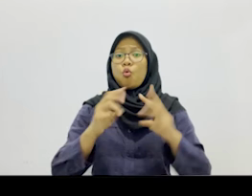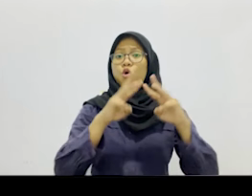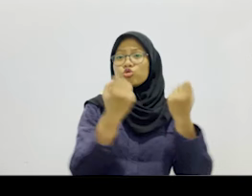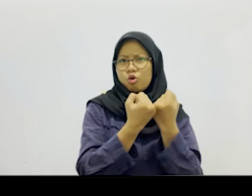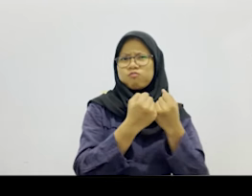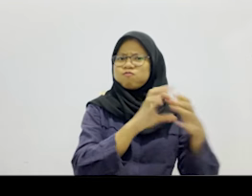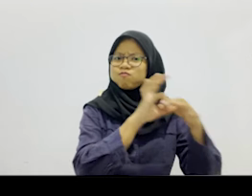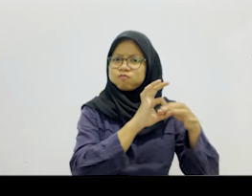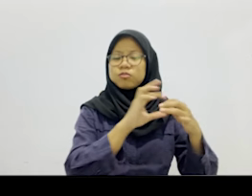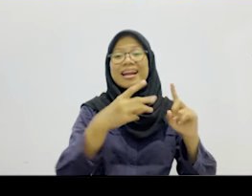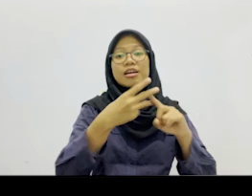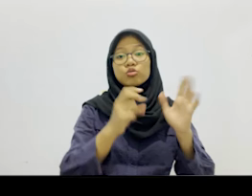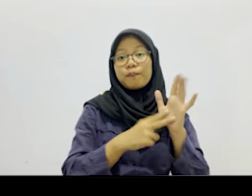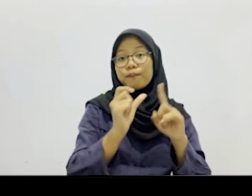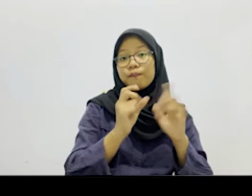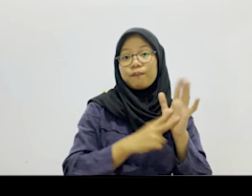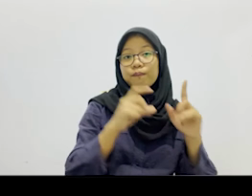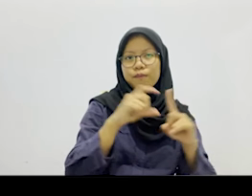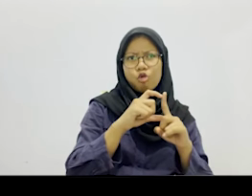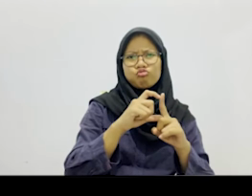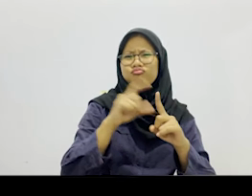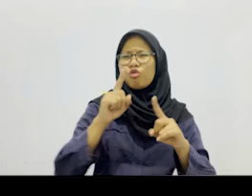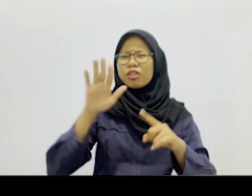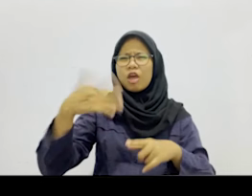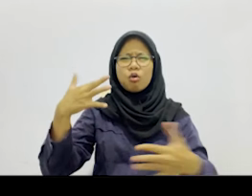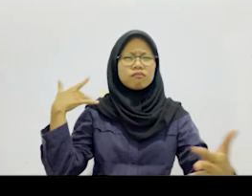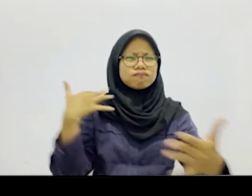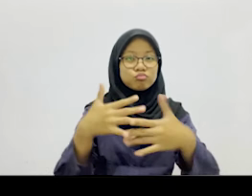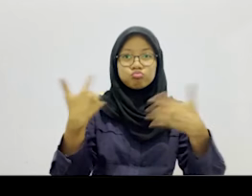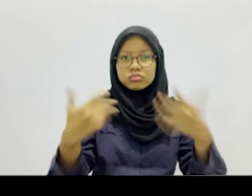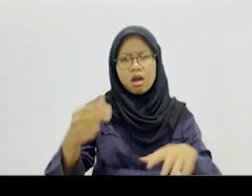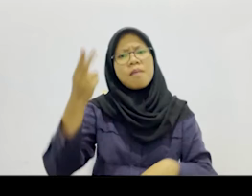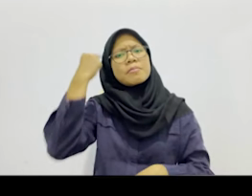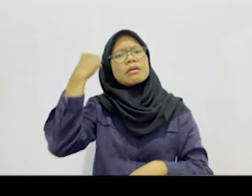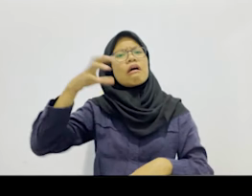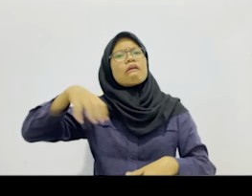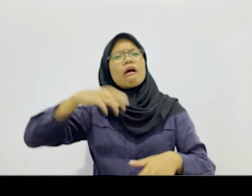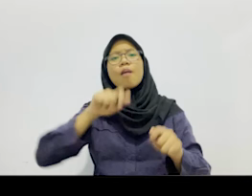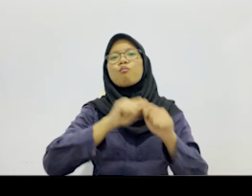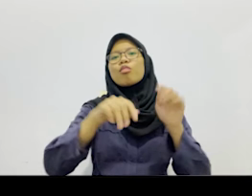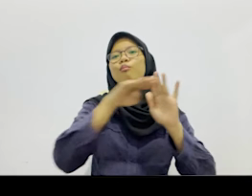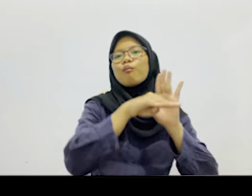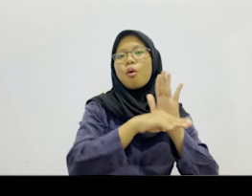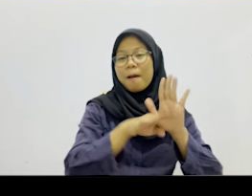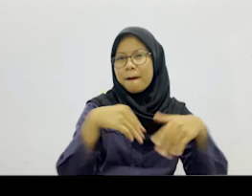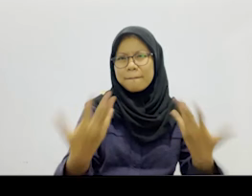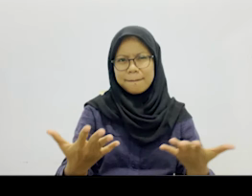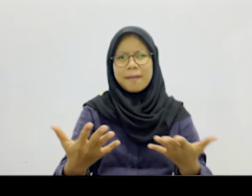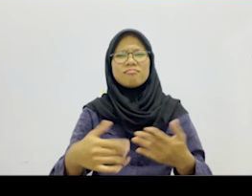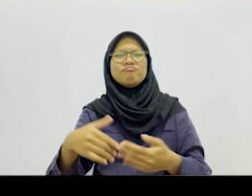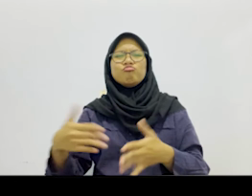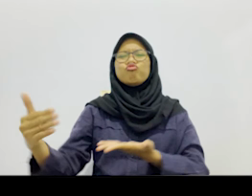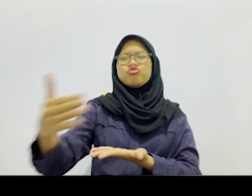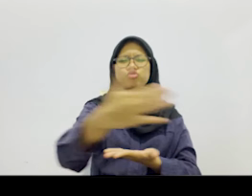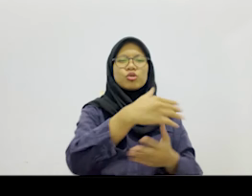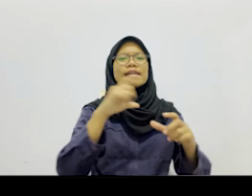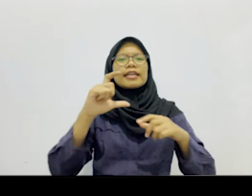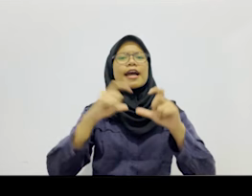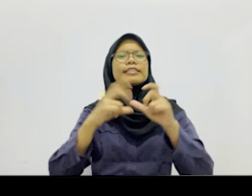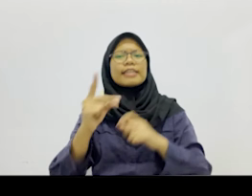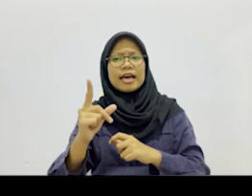Maka melalui program pemberdayaan masyarakat dengan terbentuknya suatu kelompok, yaitu kelompok